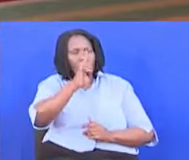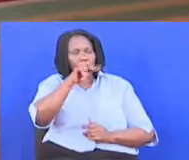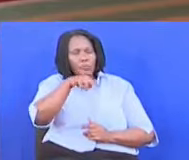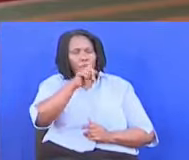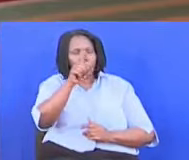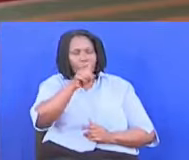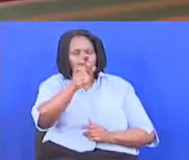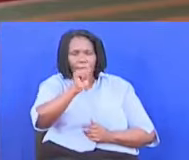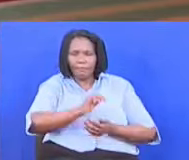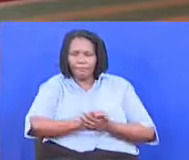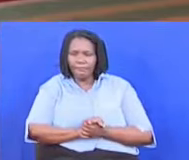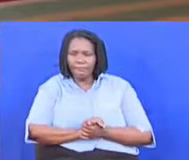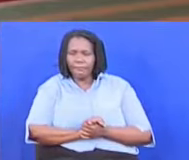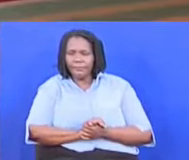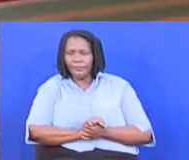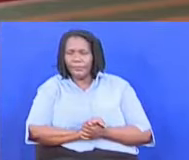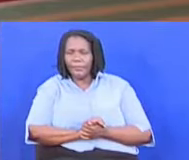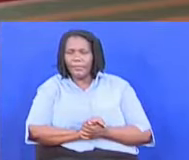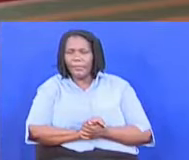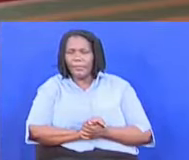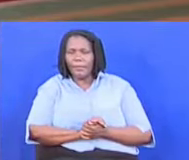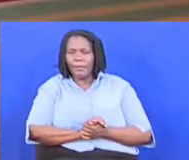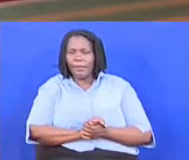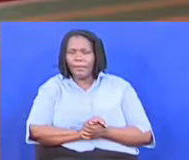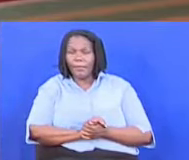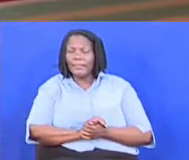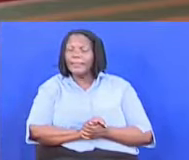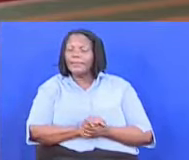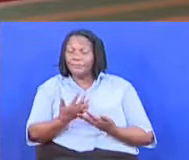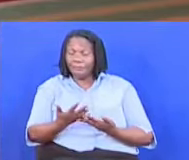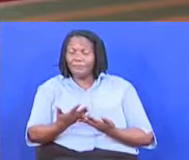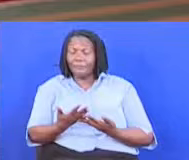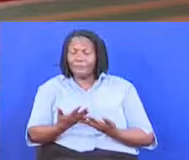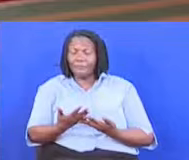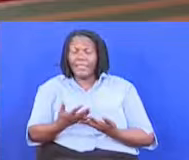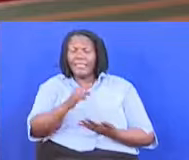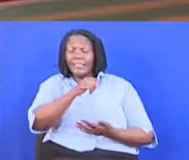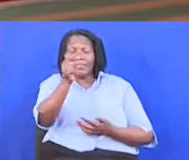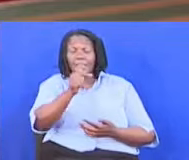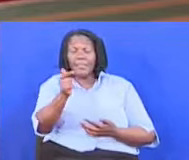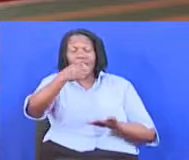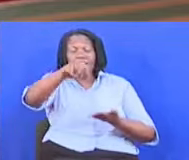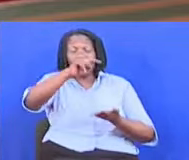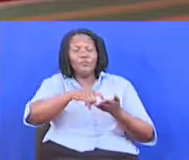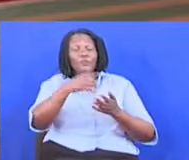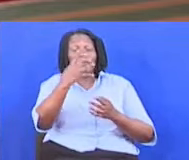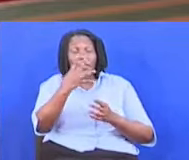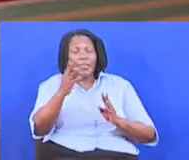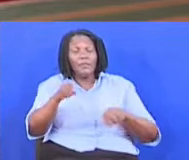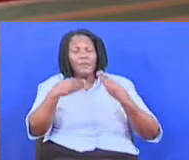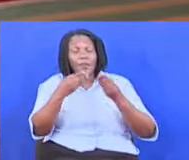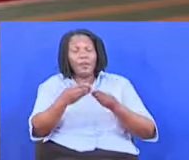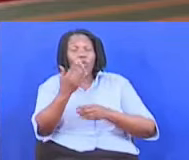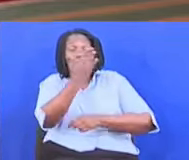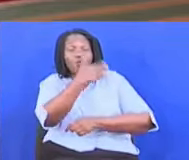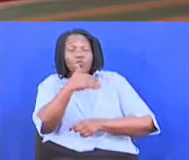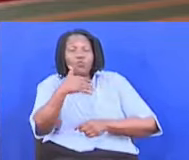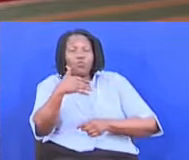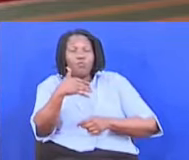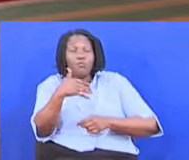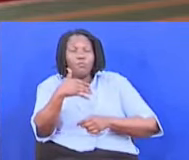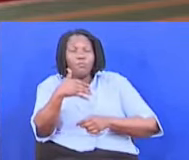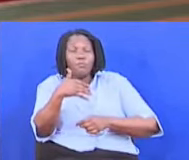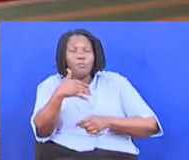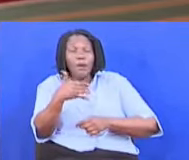viti maalum, kama ifuatavyo. Mheshimiwa Spika, kwa sasa serikali ina jumla vituo vinne ambavyo vinatoa huduma ya matibabu ya